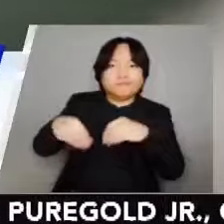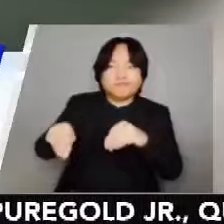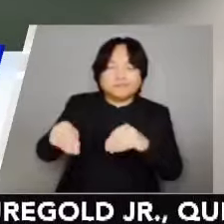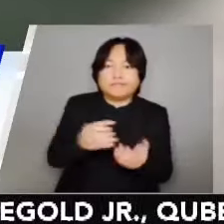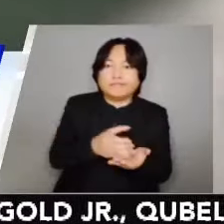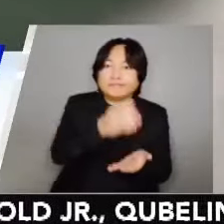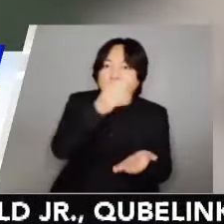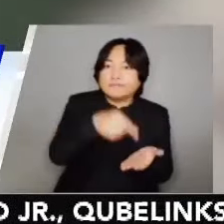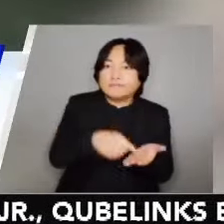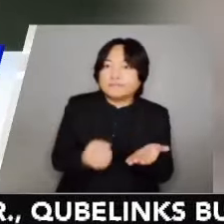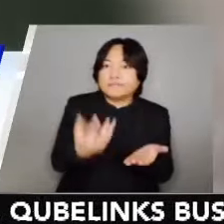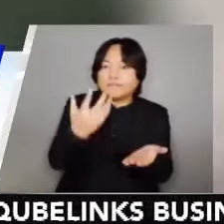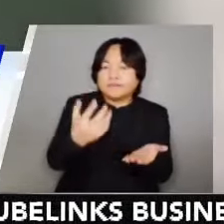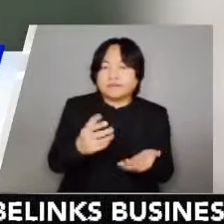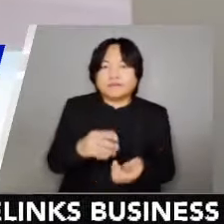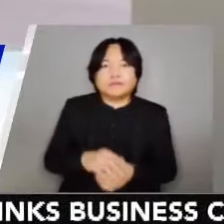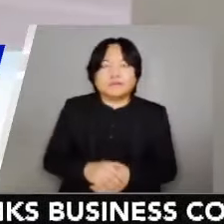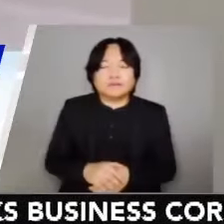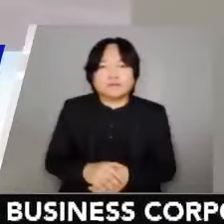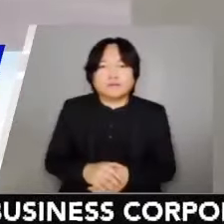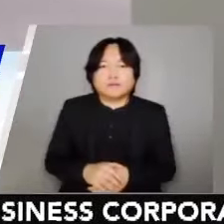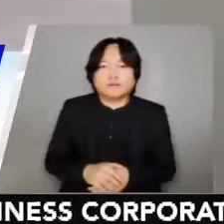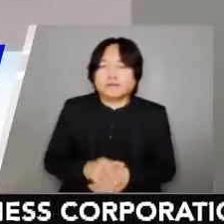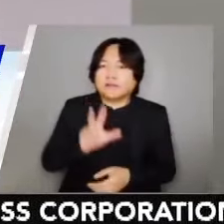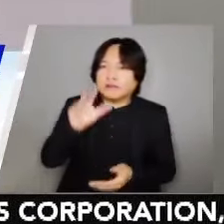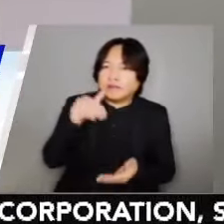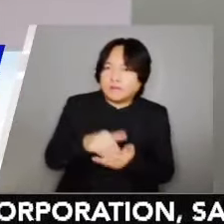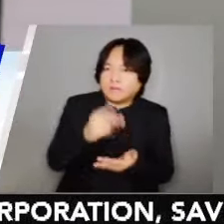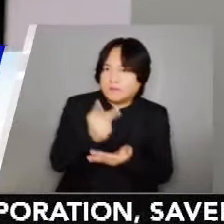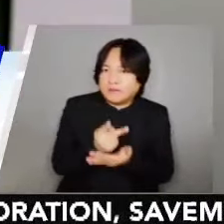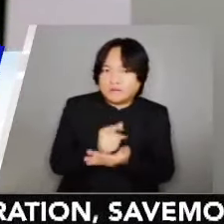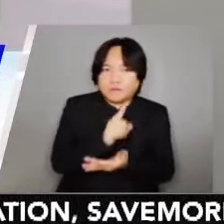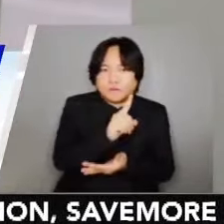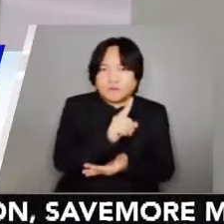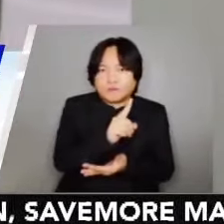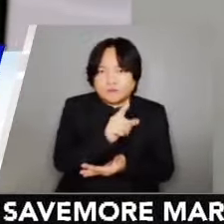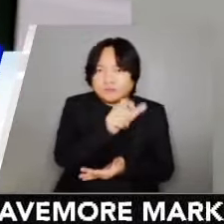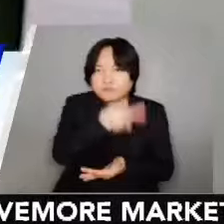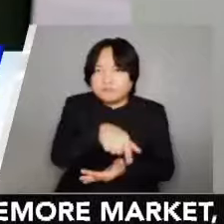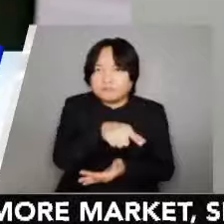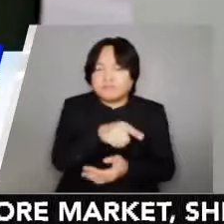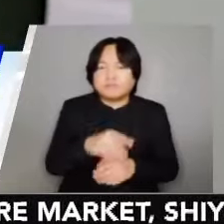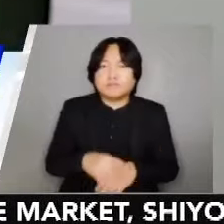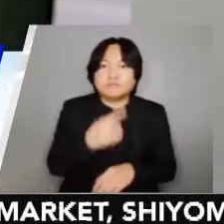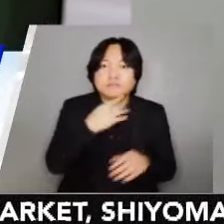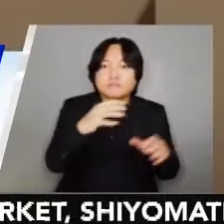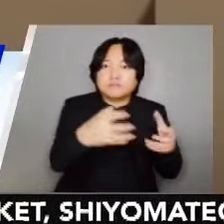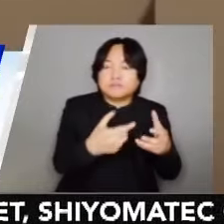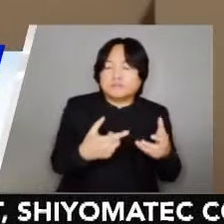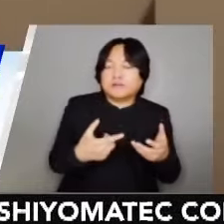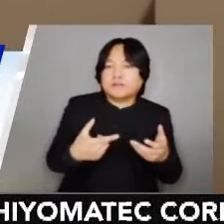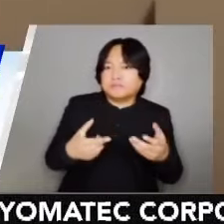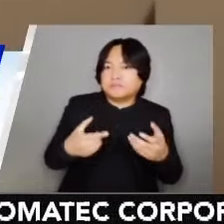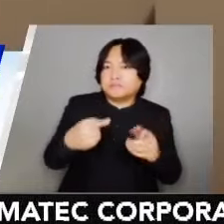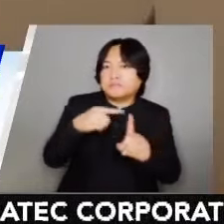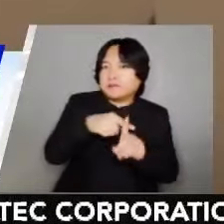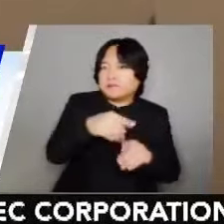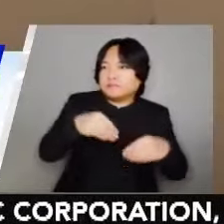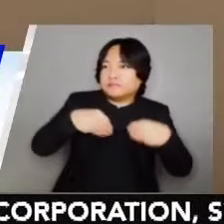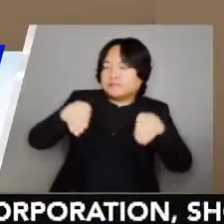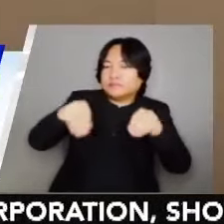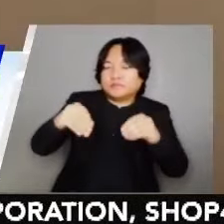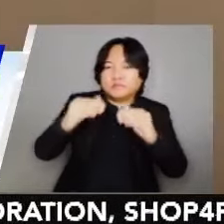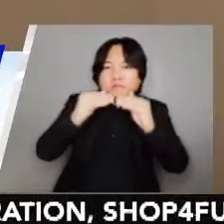ng 30,000 piso. Nagpapakilala rin umano ang grupo na nagbebenta ng bahay, buyer,